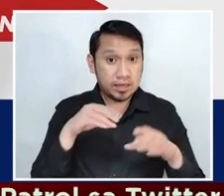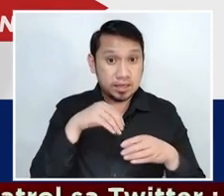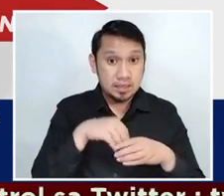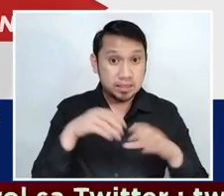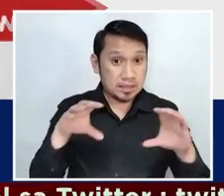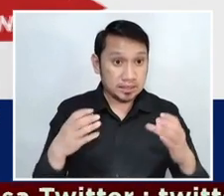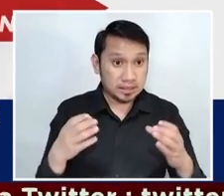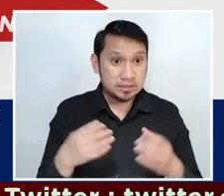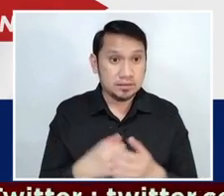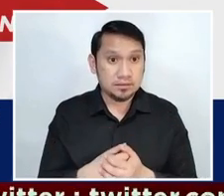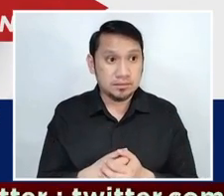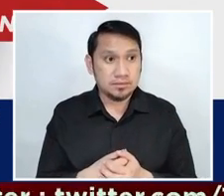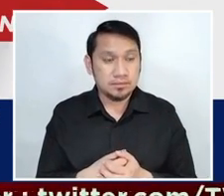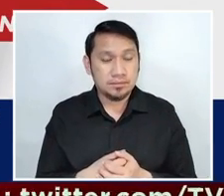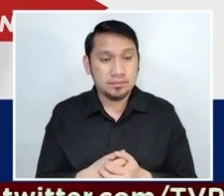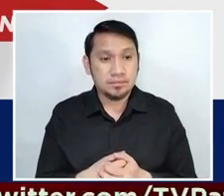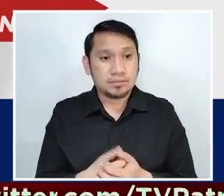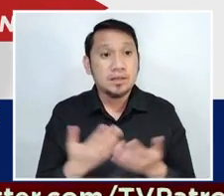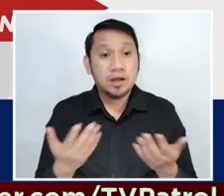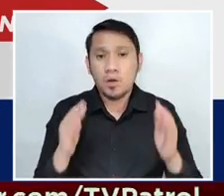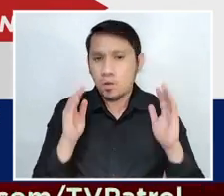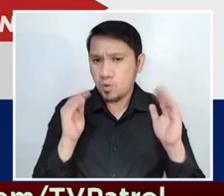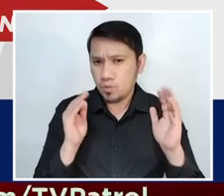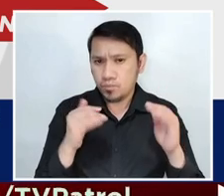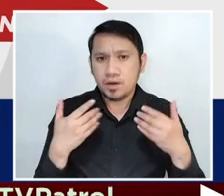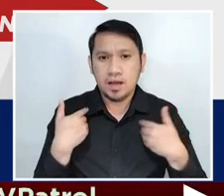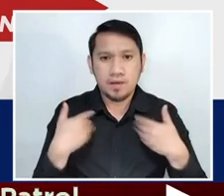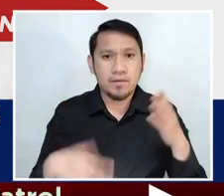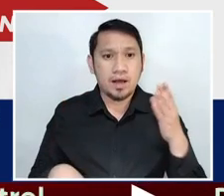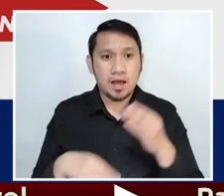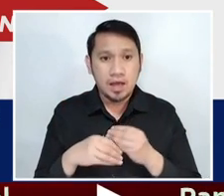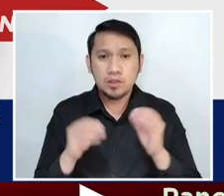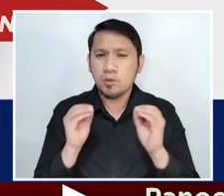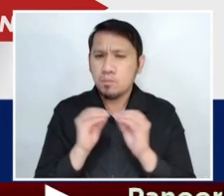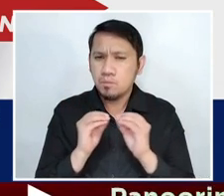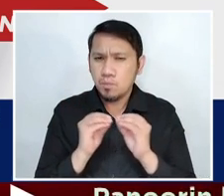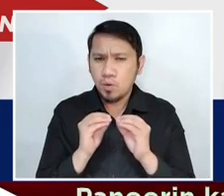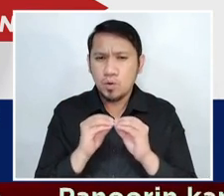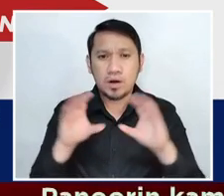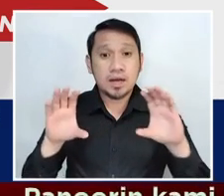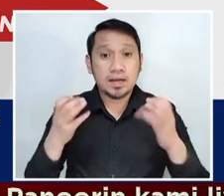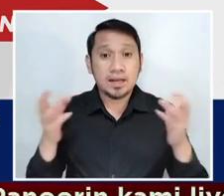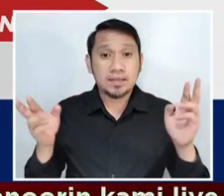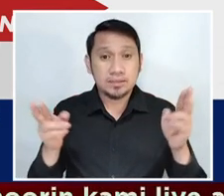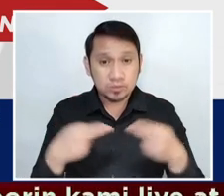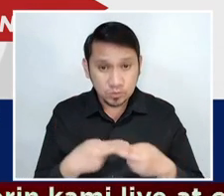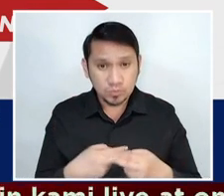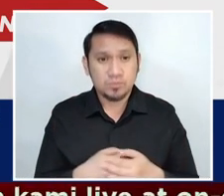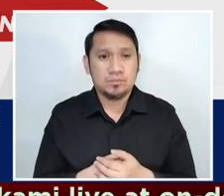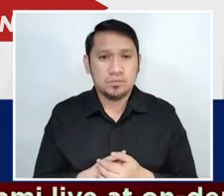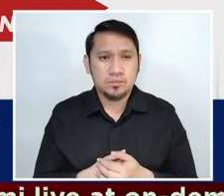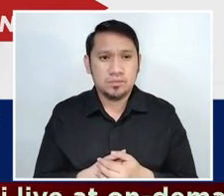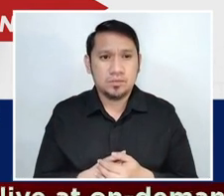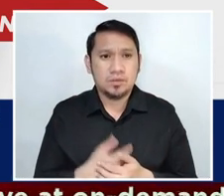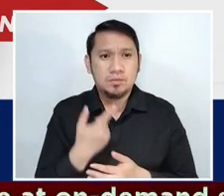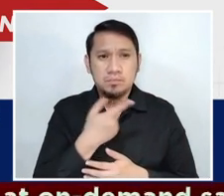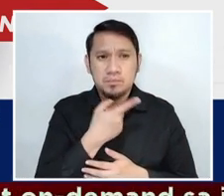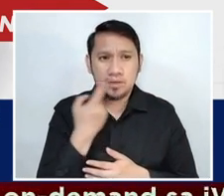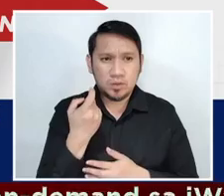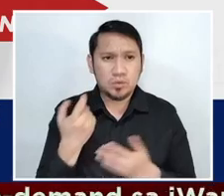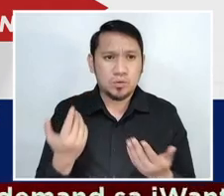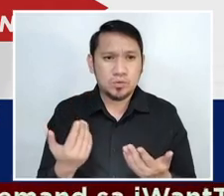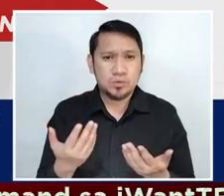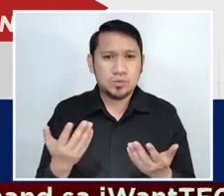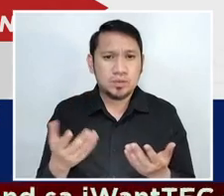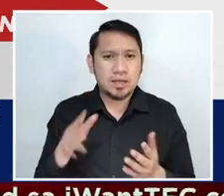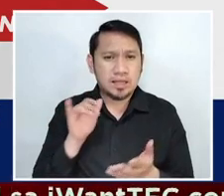3 shift pa po. Na sana po ay madaladan po ang aming classrooms dahil malayong-malayo po sa ideal